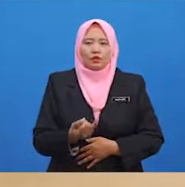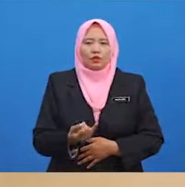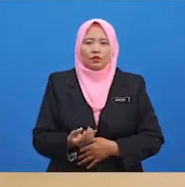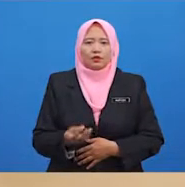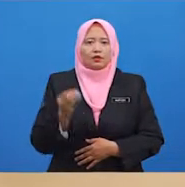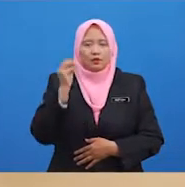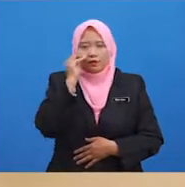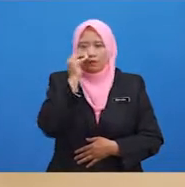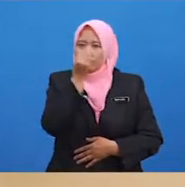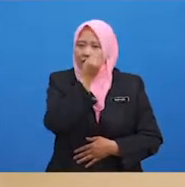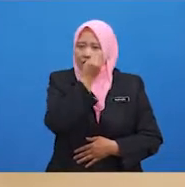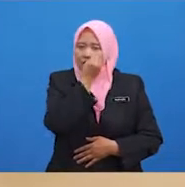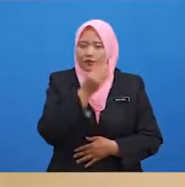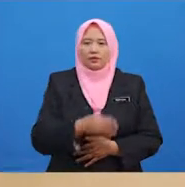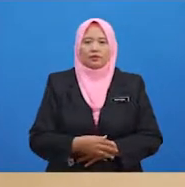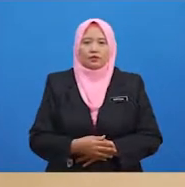bunga,